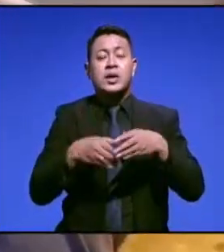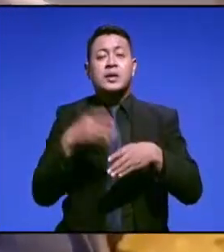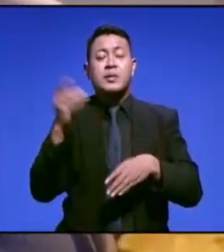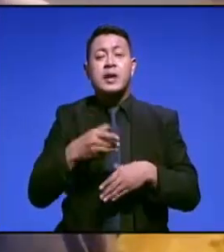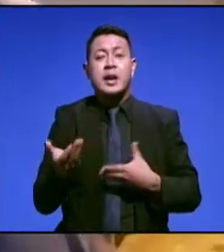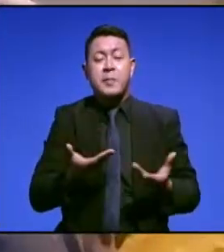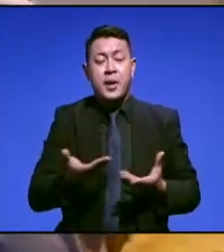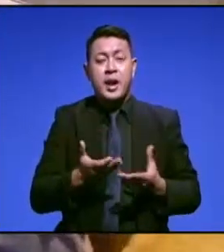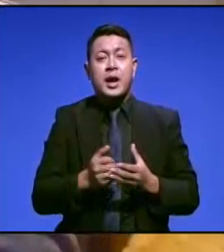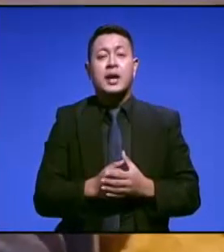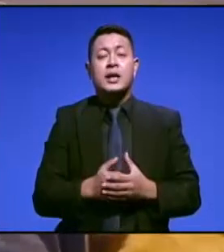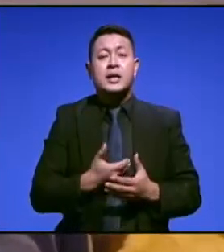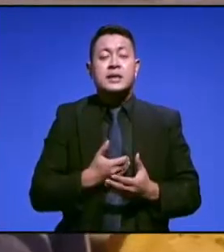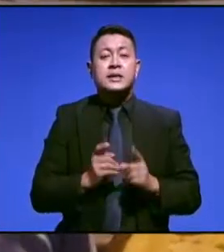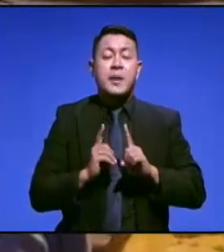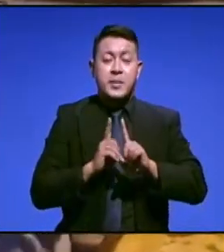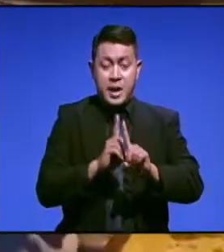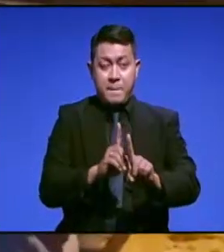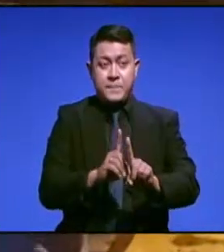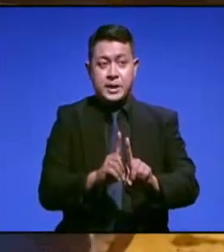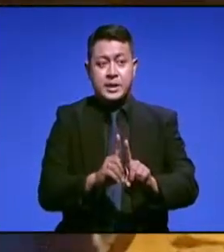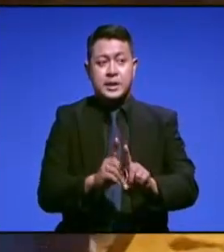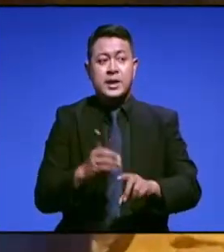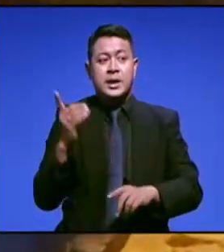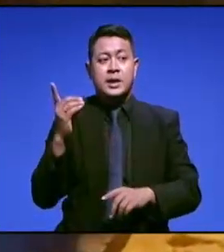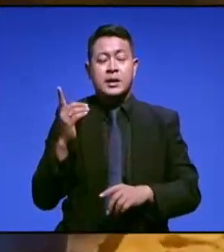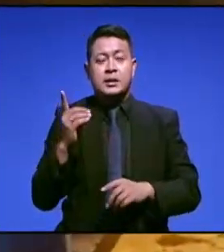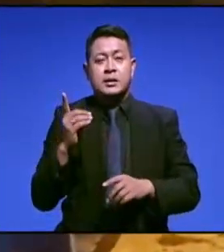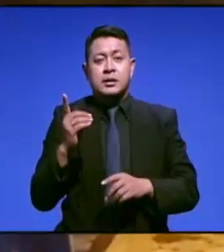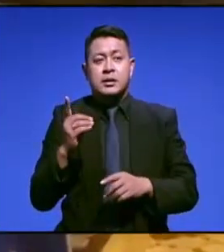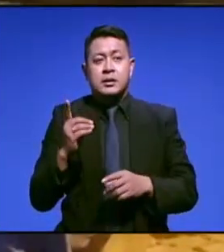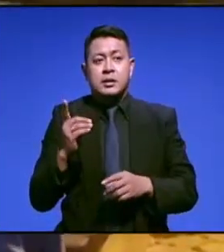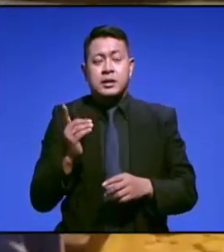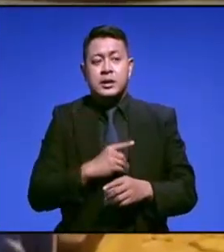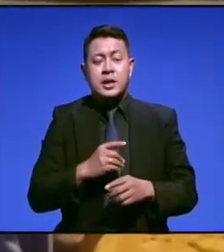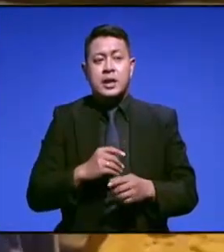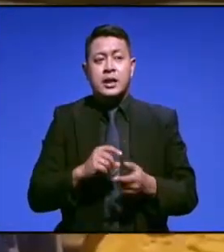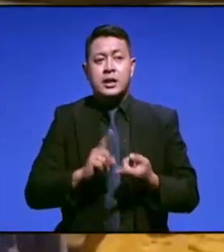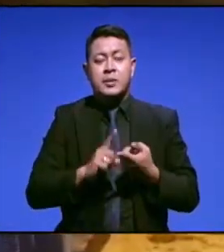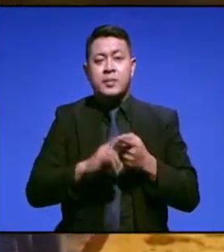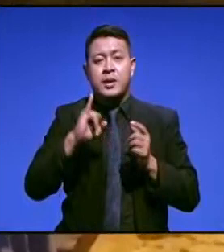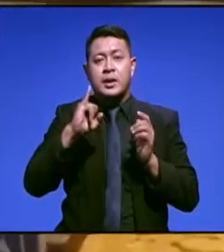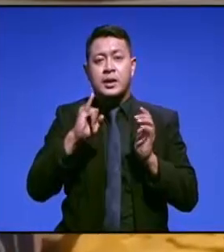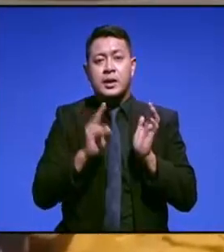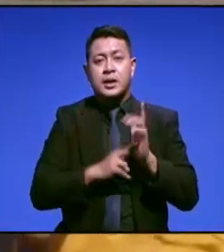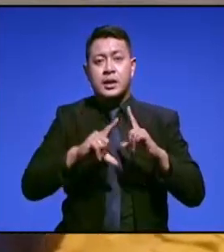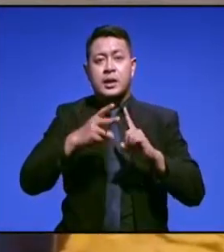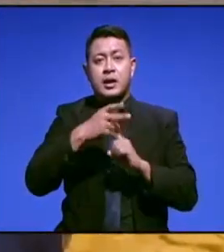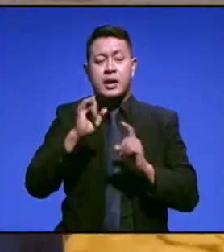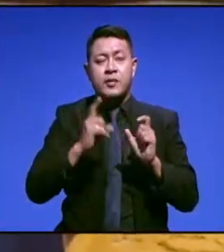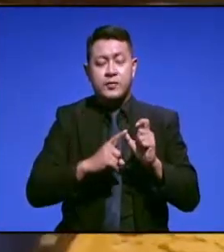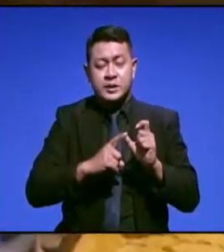yang jelas saya yang mendampingi dari rekan-rekan Inafis Polres